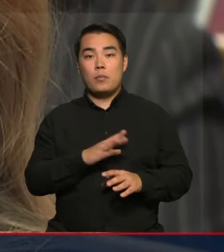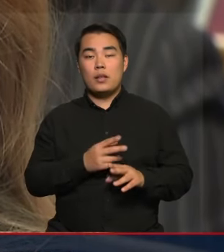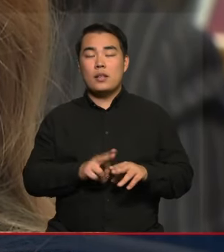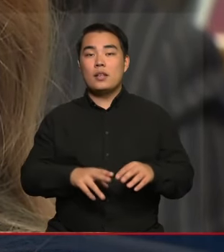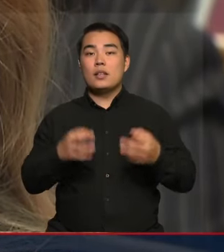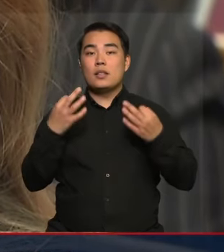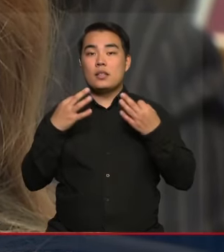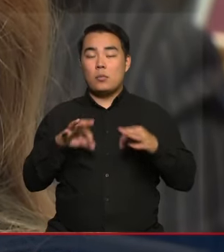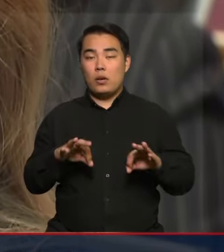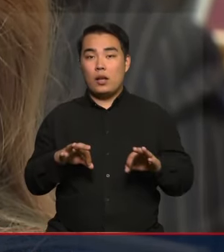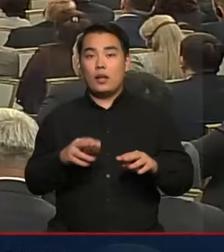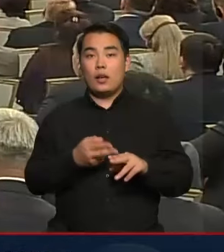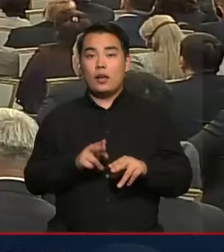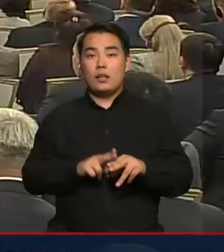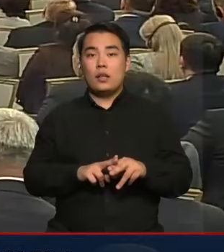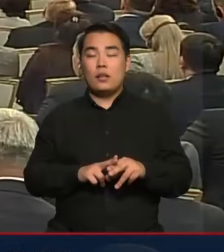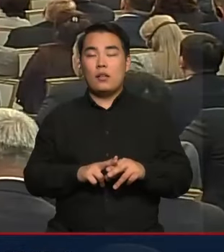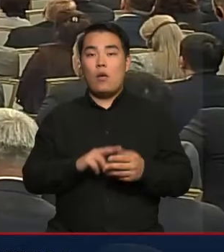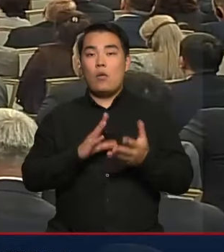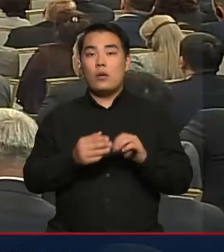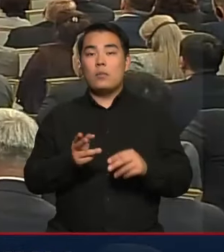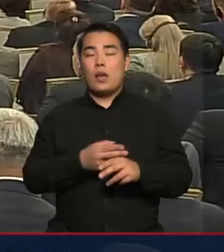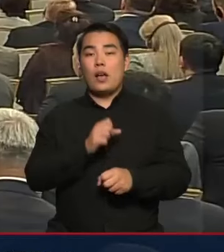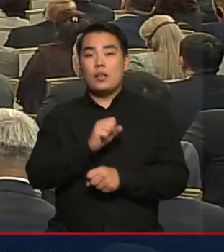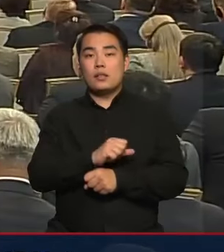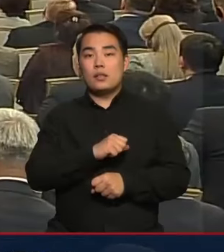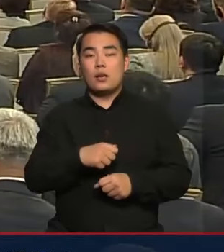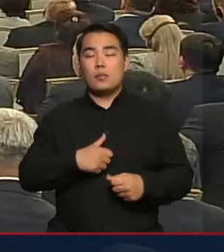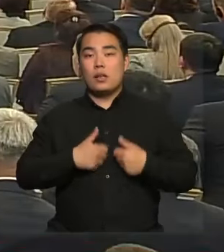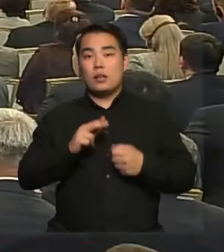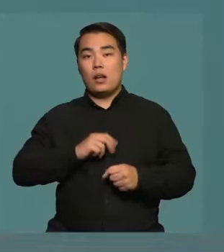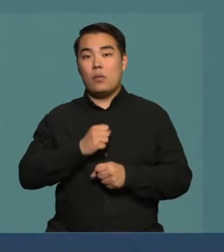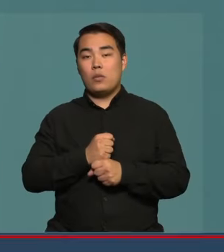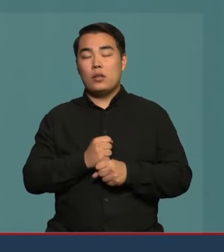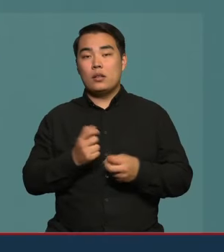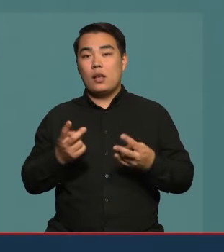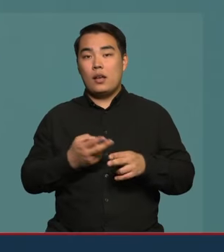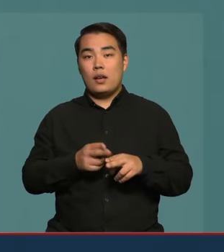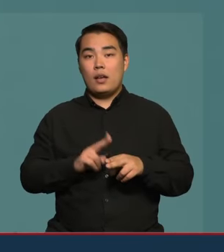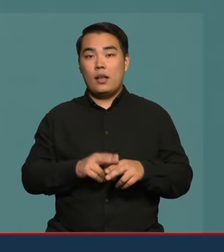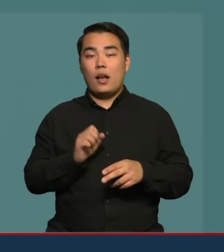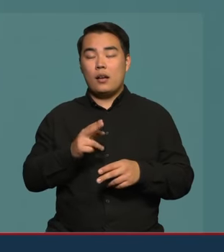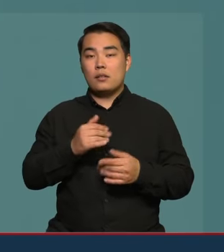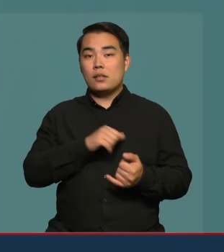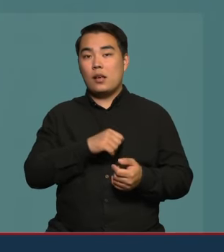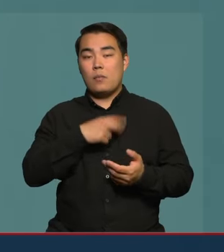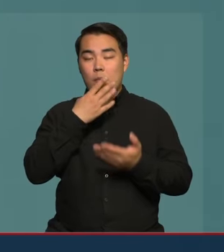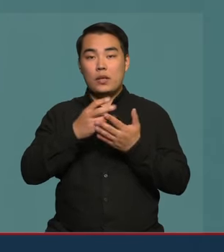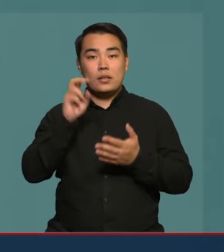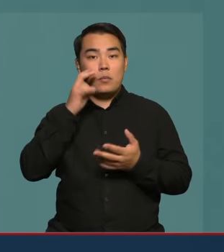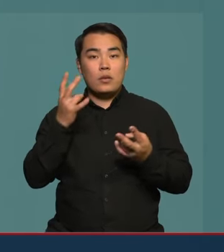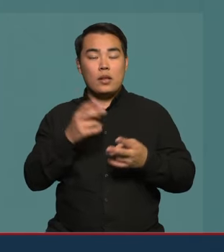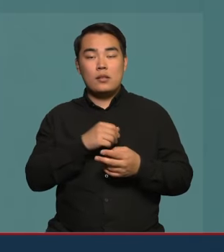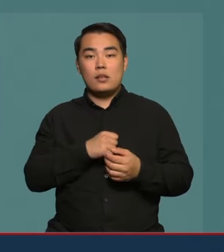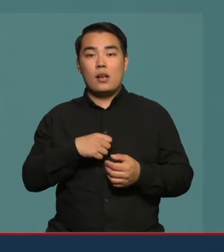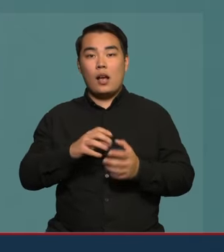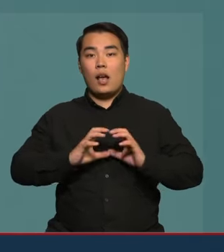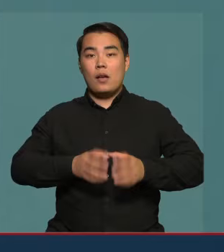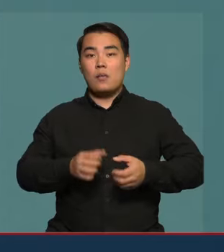результат, а процесс. Демократия үздіксіз жүретін үдеріс, оған тұрақты түрде атсалысу қажет. Осыны қаперден шығармауымыз керек. Әлемдегі кез келген